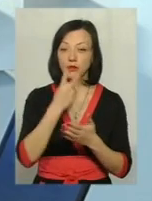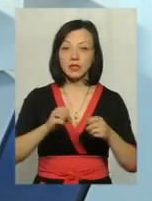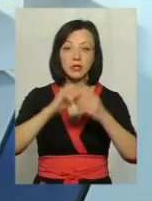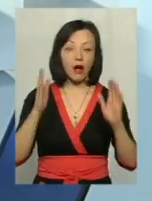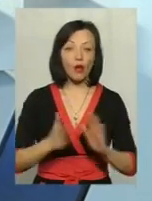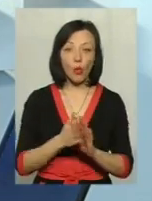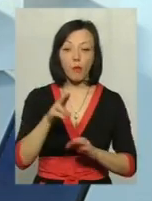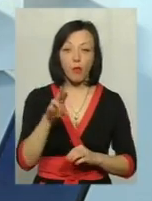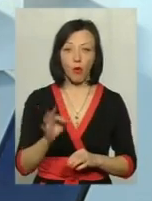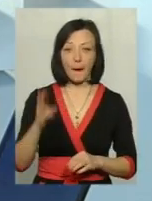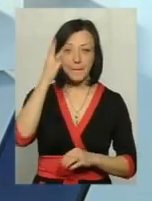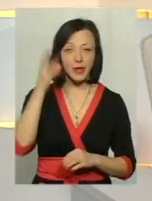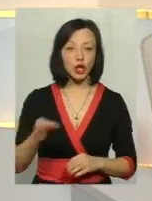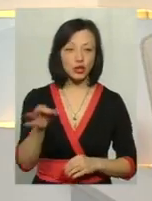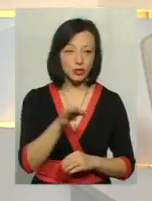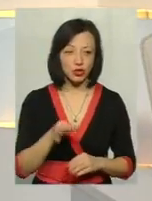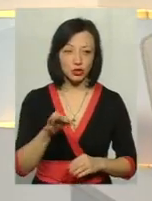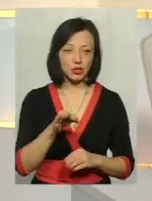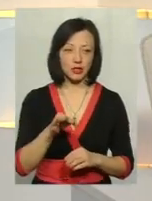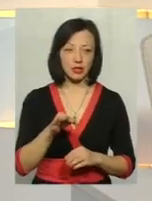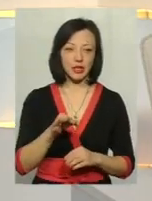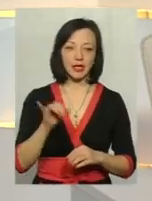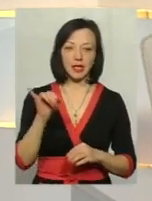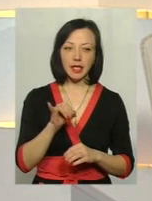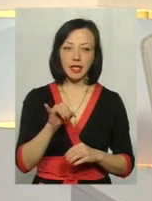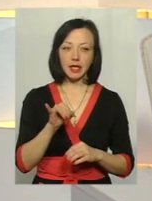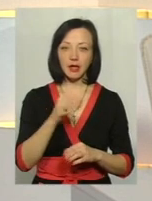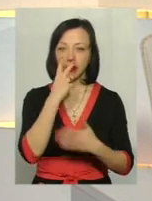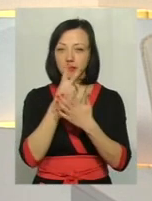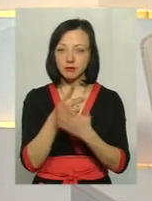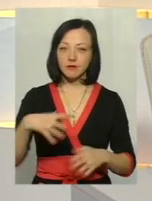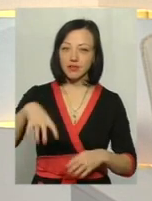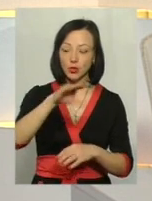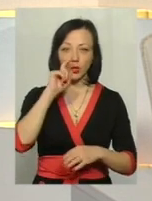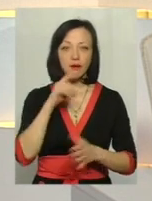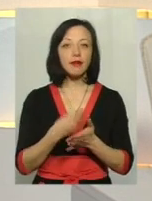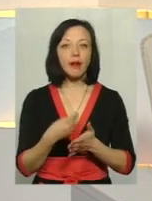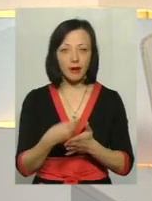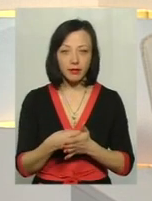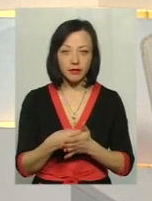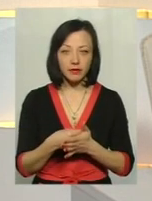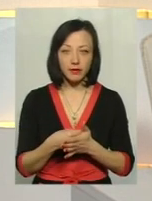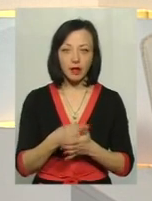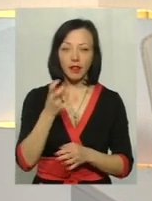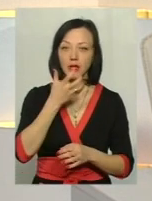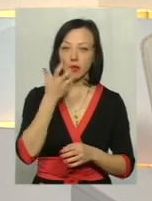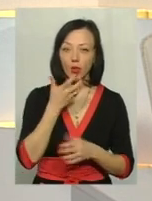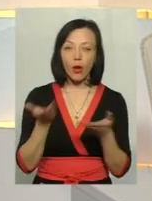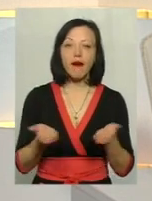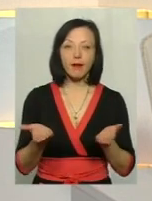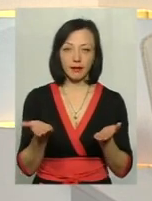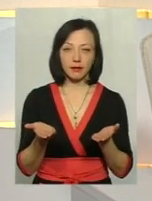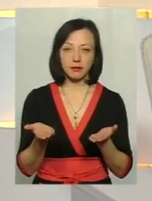загалом по Хмельниччині і в розрізі України, тариф на тепло який у